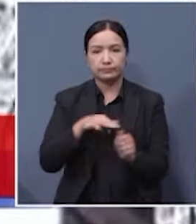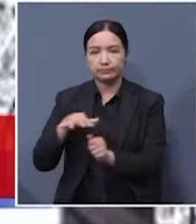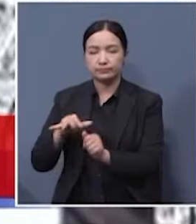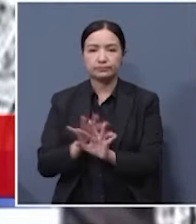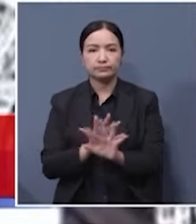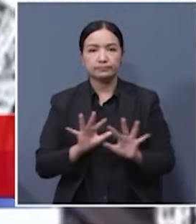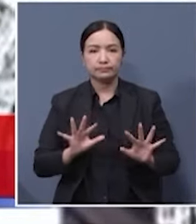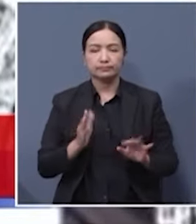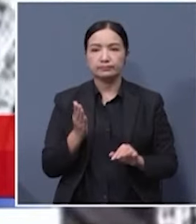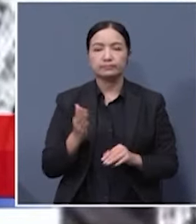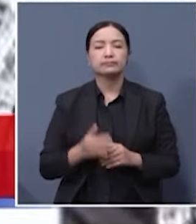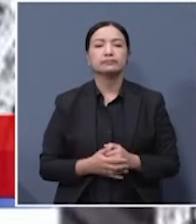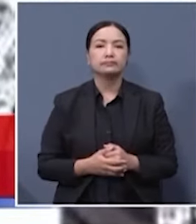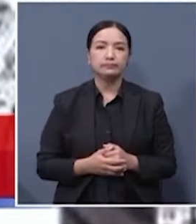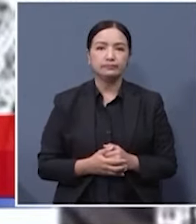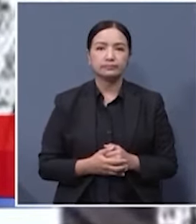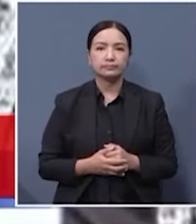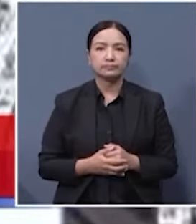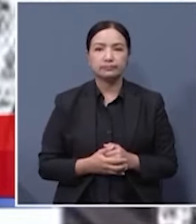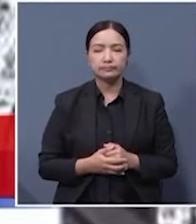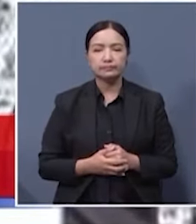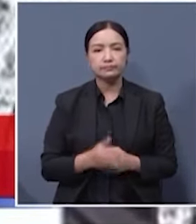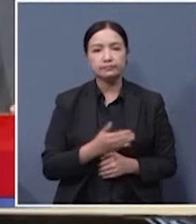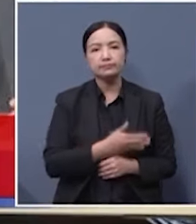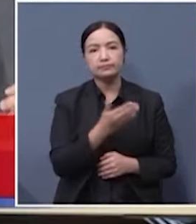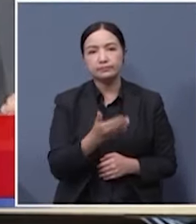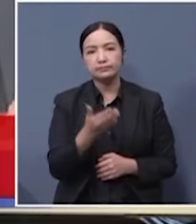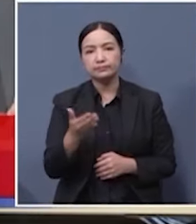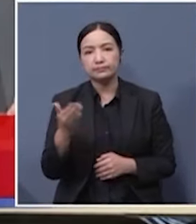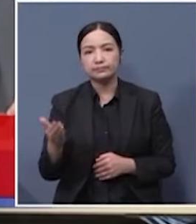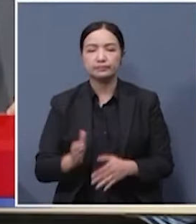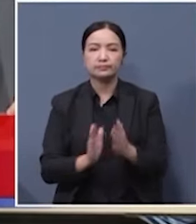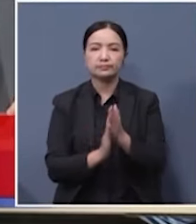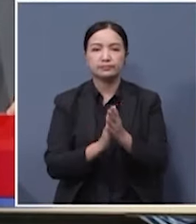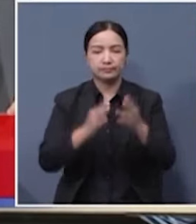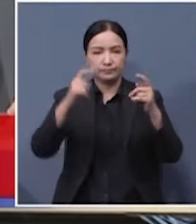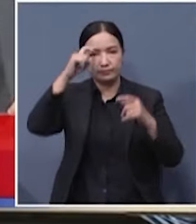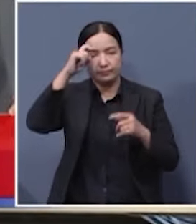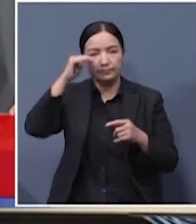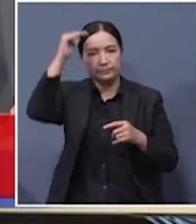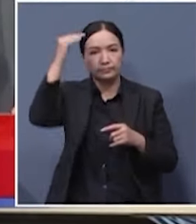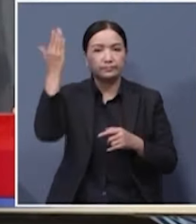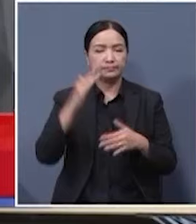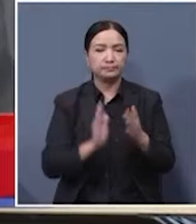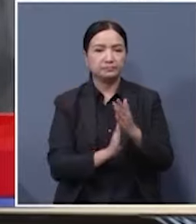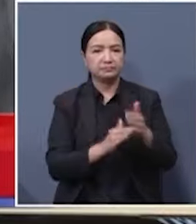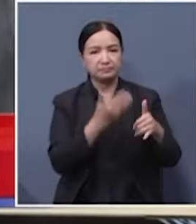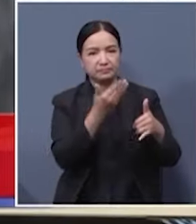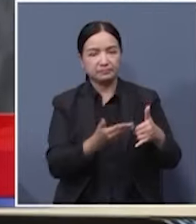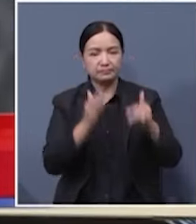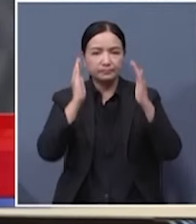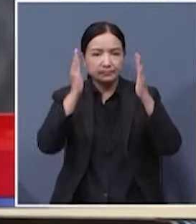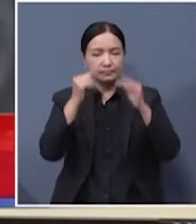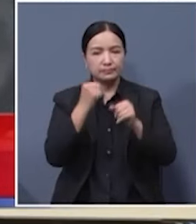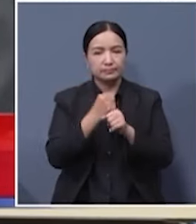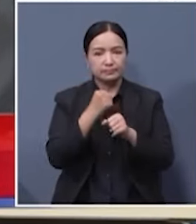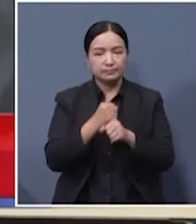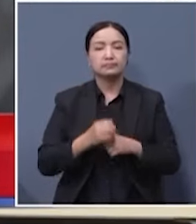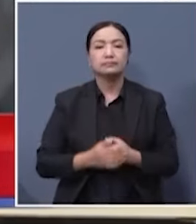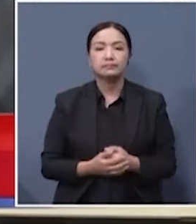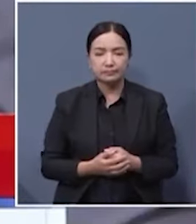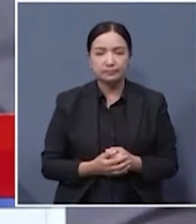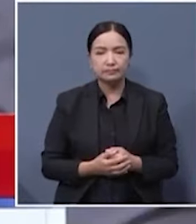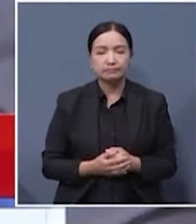ในวันนี้นะครับก็แถลงกันไปทีละคนนะครับชื่นชมอดีตนายกรัฐมนตรีเศรษฐาทวีสินที่มีความมุ่งมั่นในการทำง